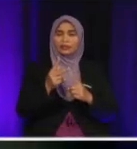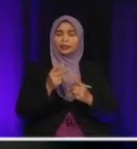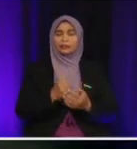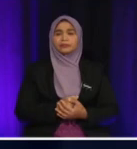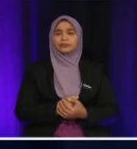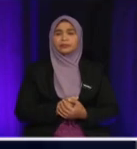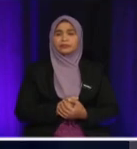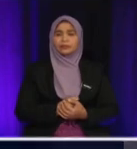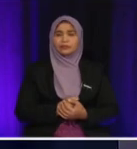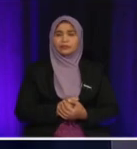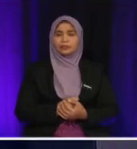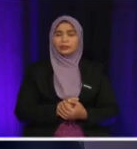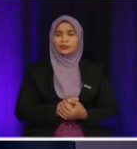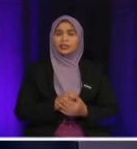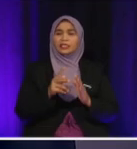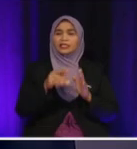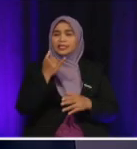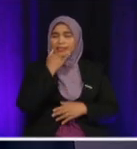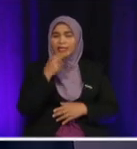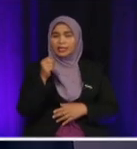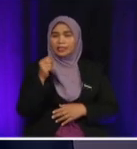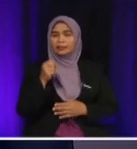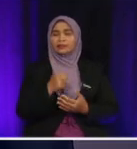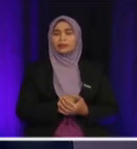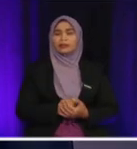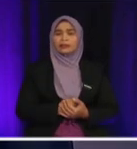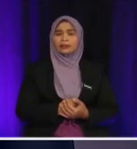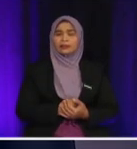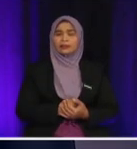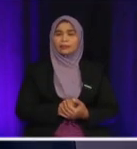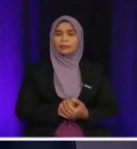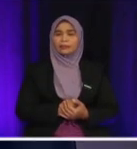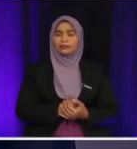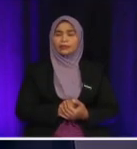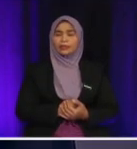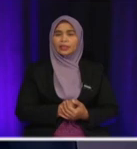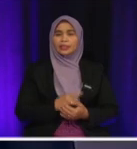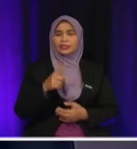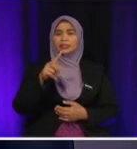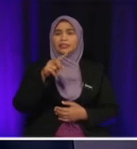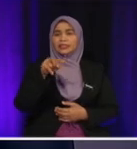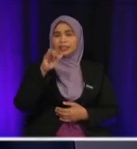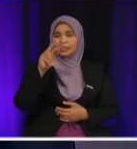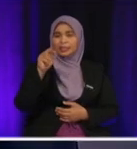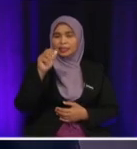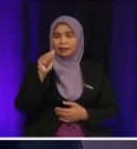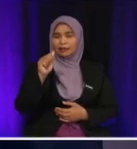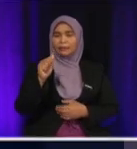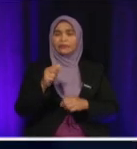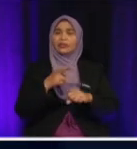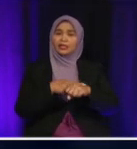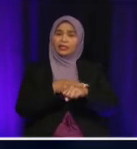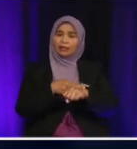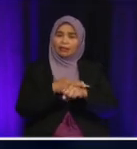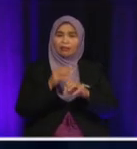seterusnya iaitu kesalahan hudud. Jenayah hudud ini ialah zina. Ya, zina. Okey, ramai